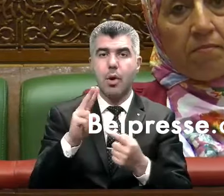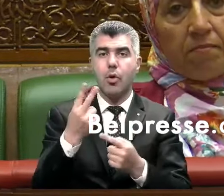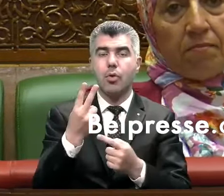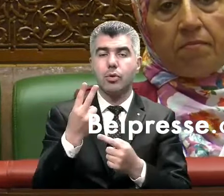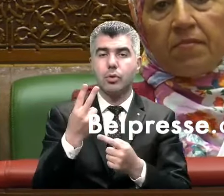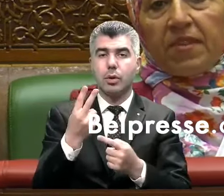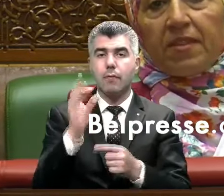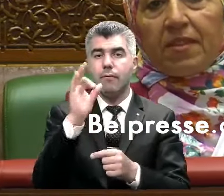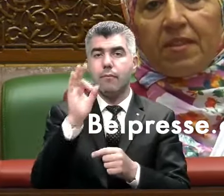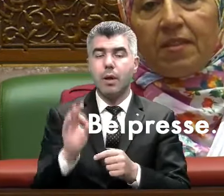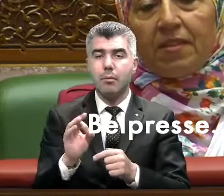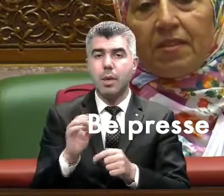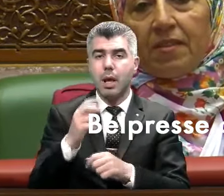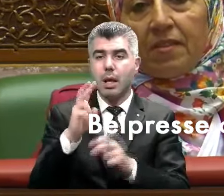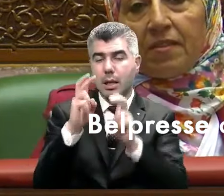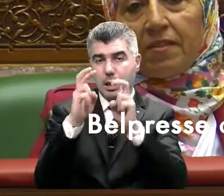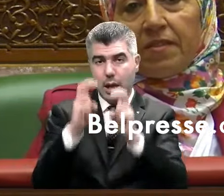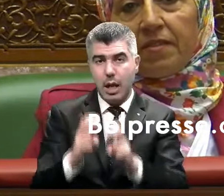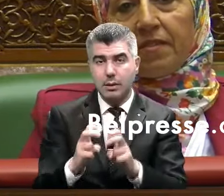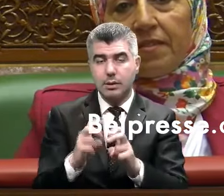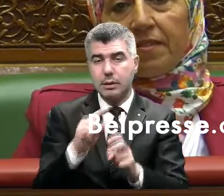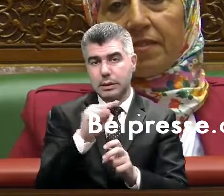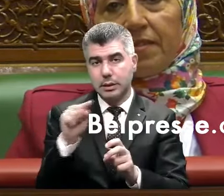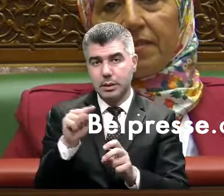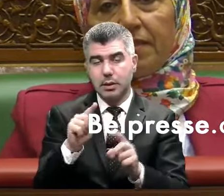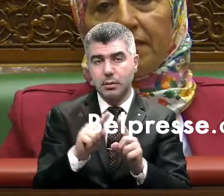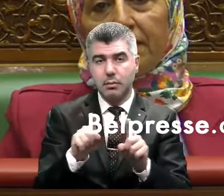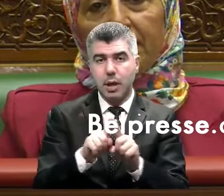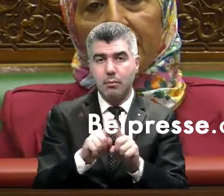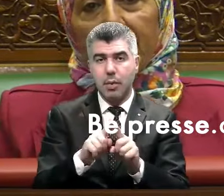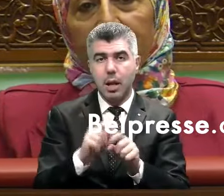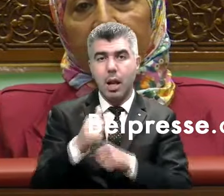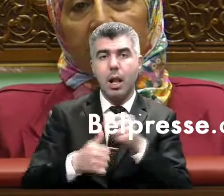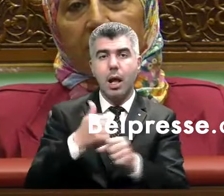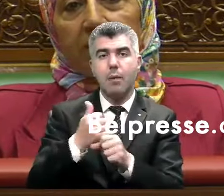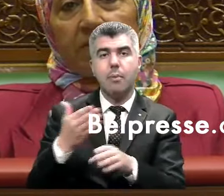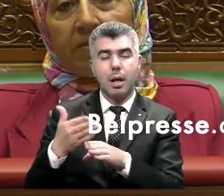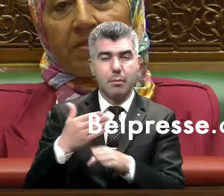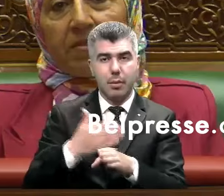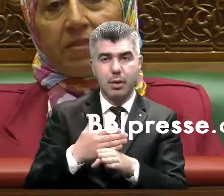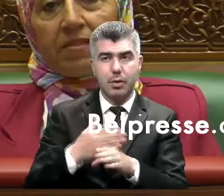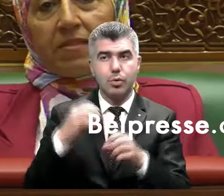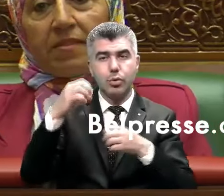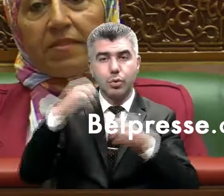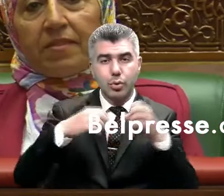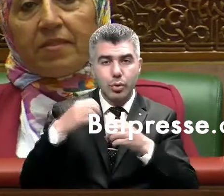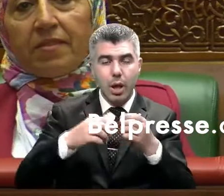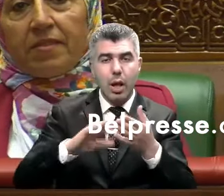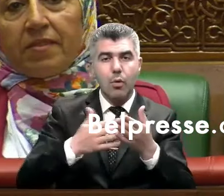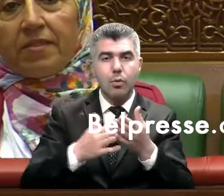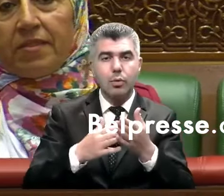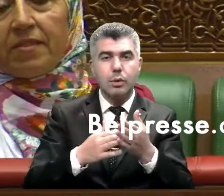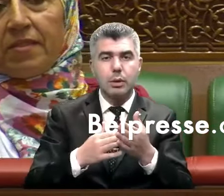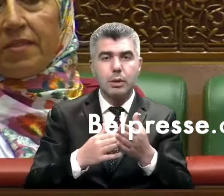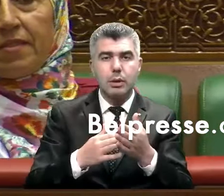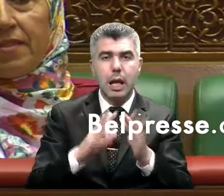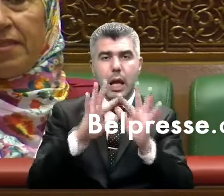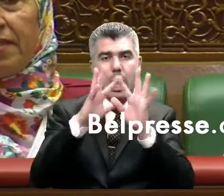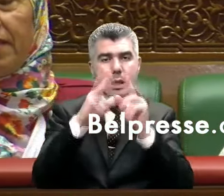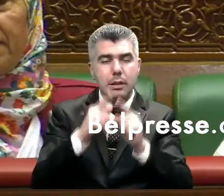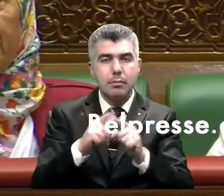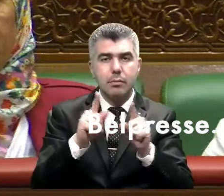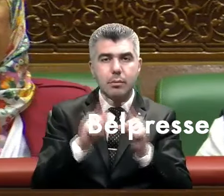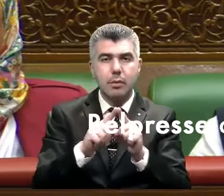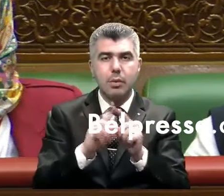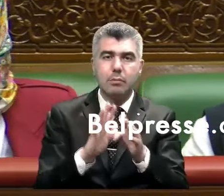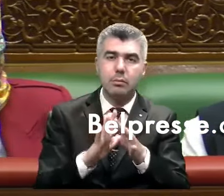النقص بالنسبه للسنه الماضيه يعني هذاك الشي ديال الامتار اللي ك تهبط و الواردات اللي يمكن تجي منها وتمشي